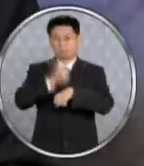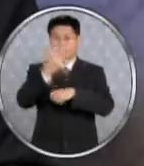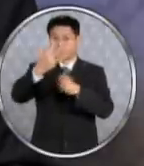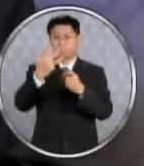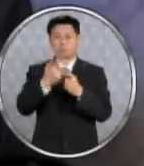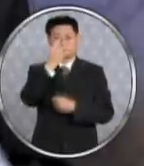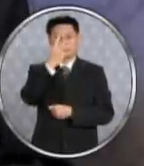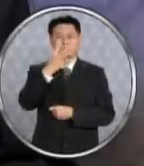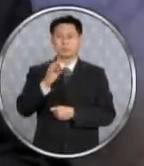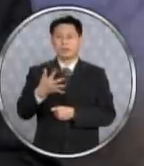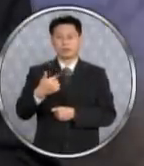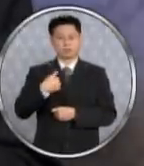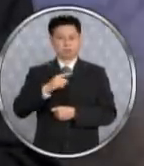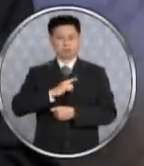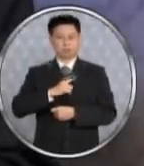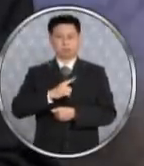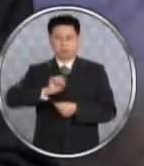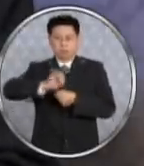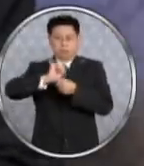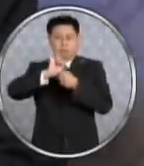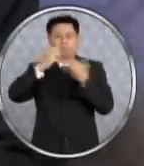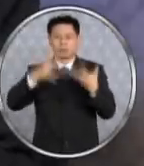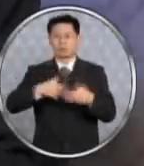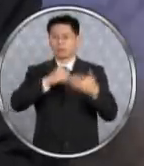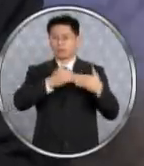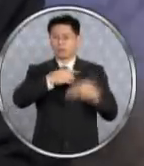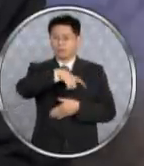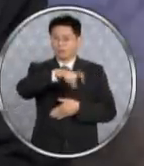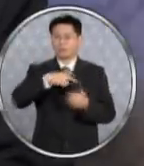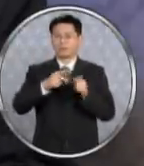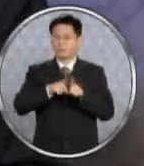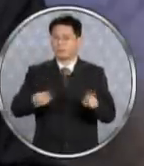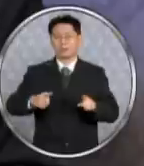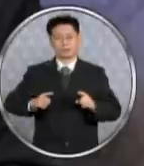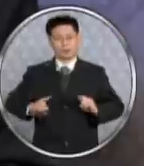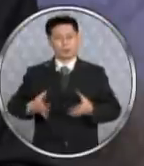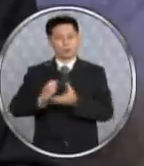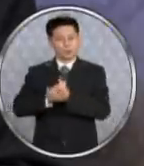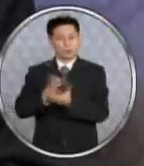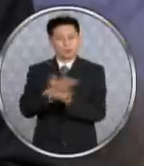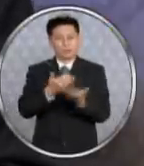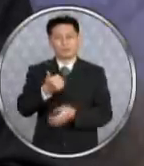却做不到？这是因为我们创造了和平两岸跟友善国际的大环境。